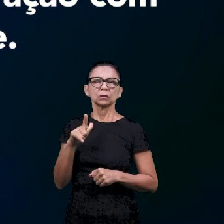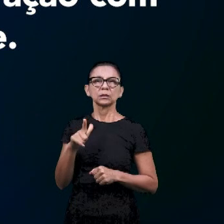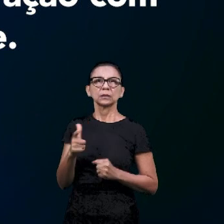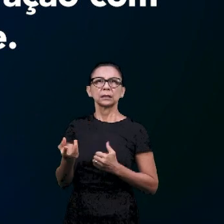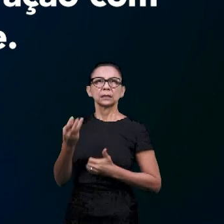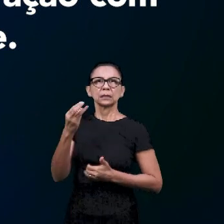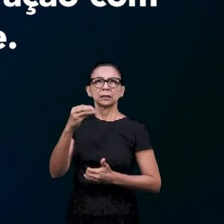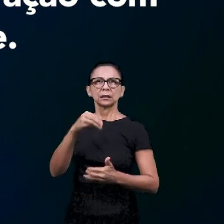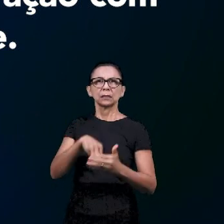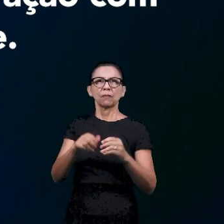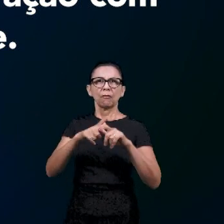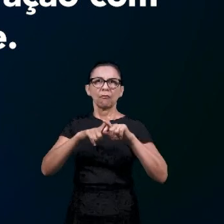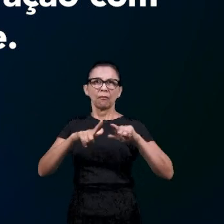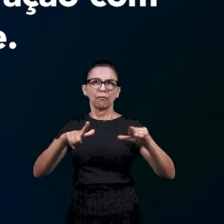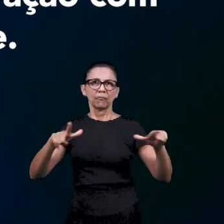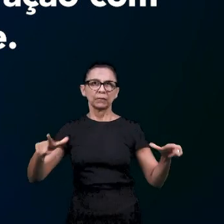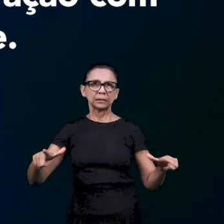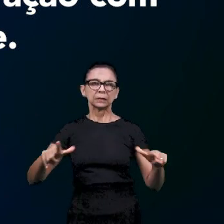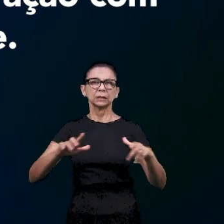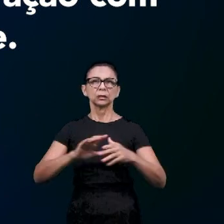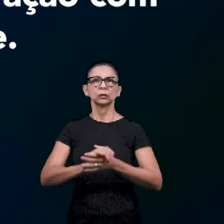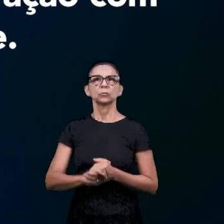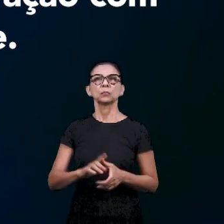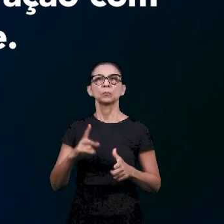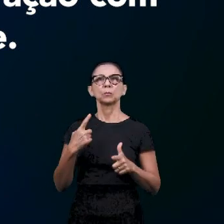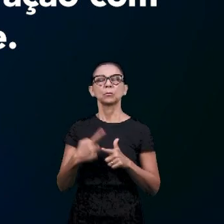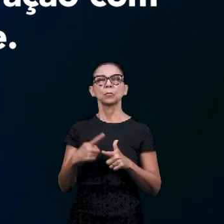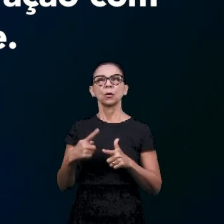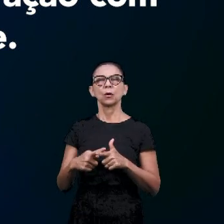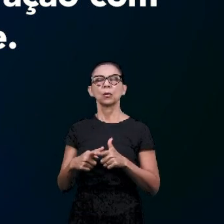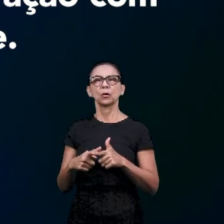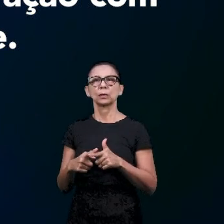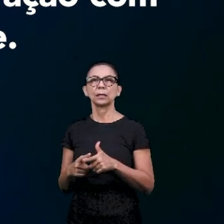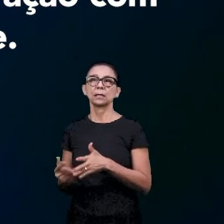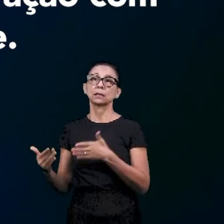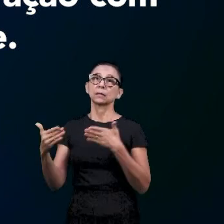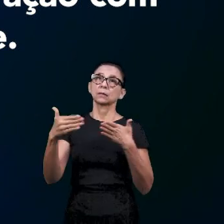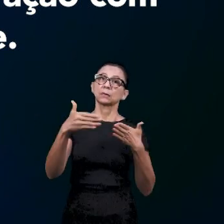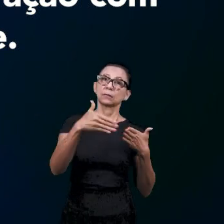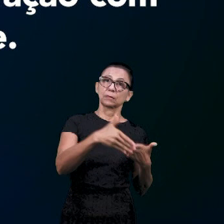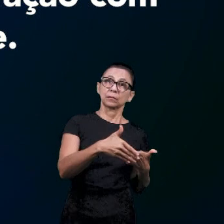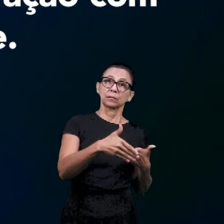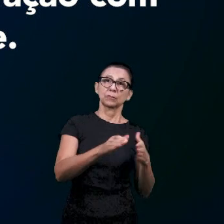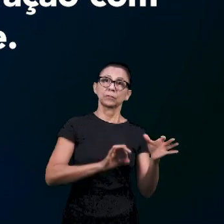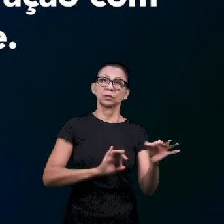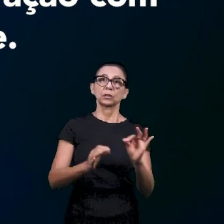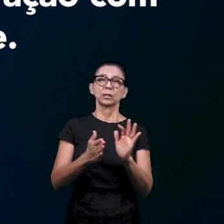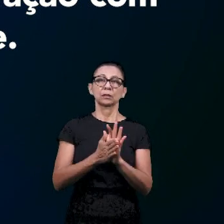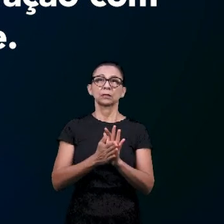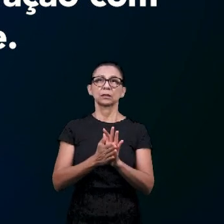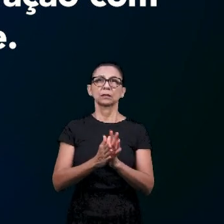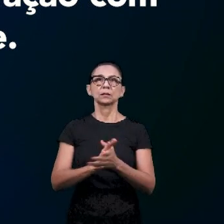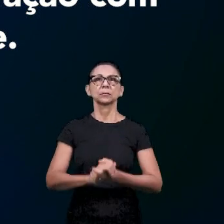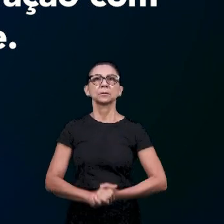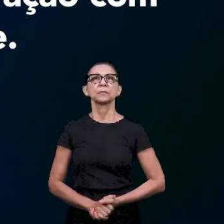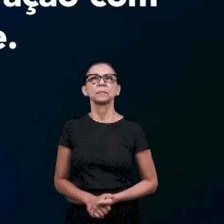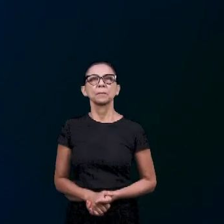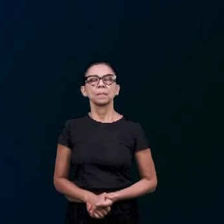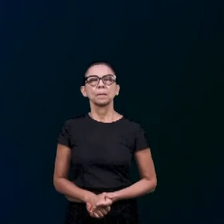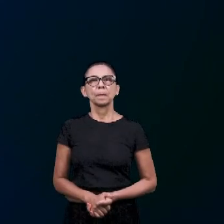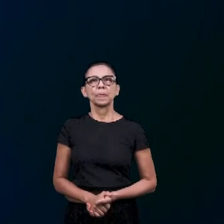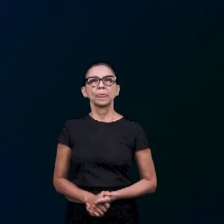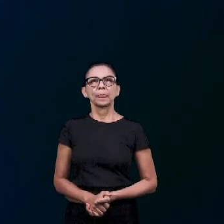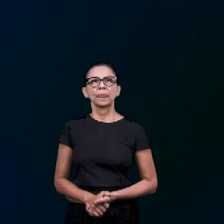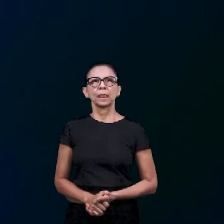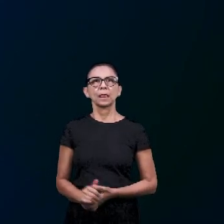cela dans le ministère décadent, en ruine, apostate, le rejet du projet de salut avec la figure de la Trinité.